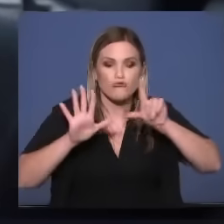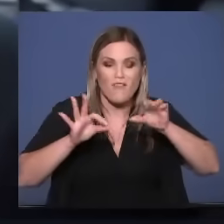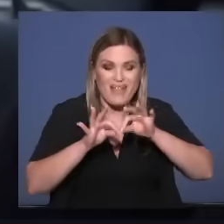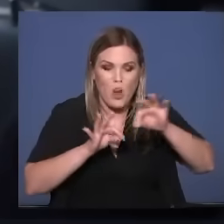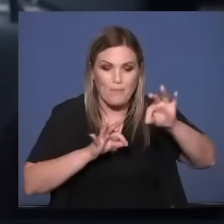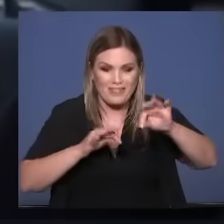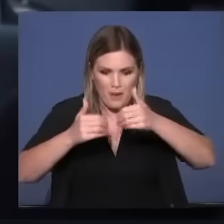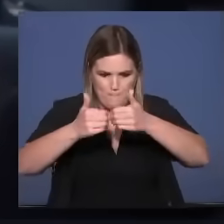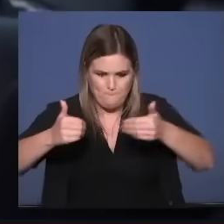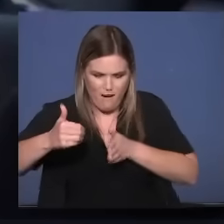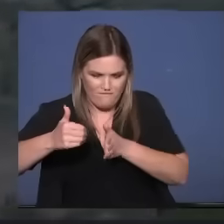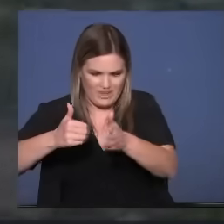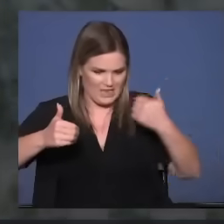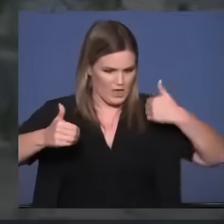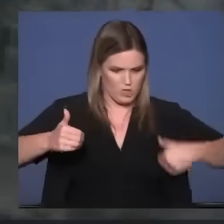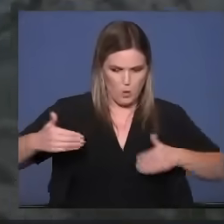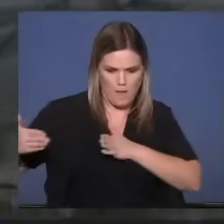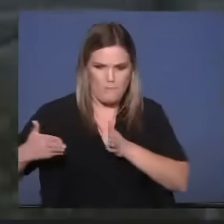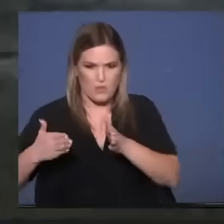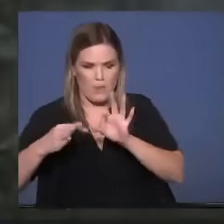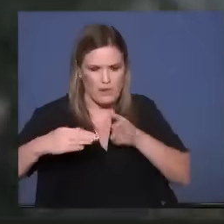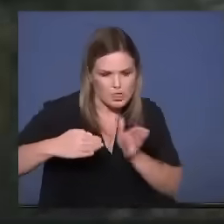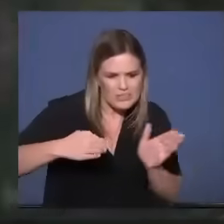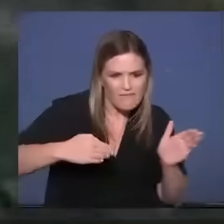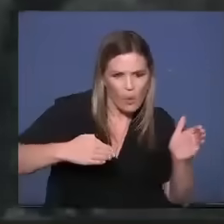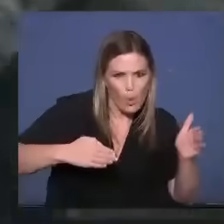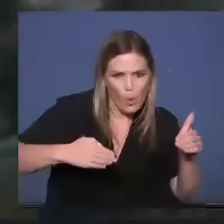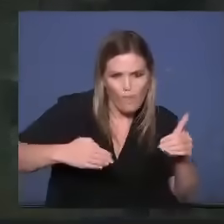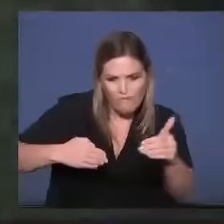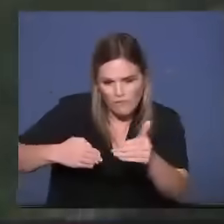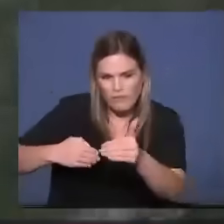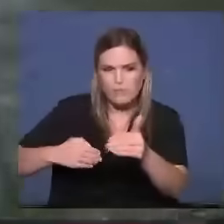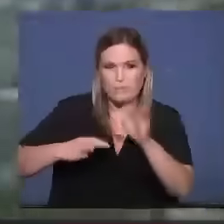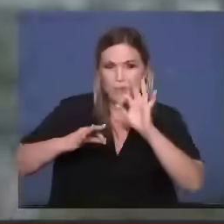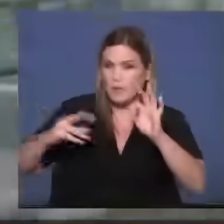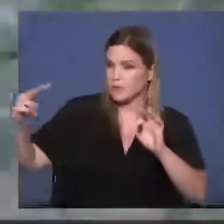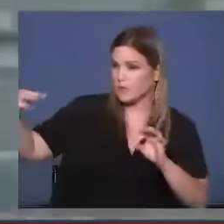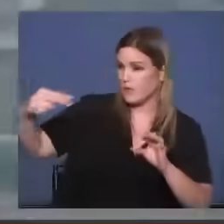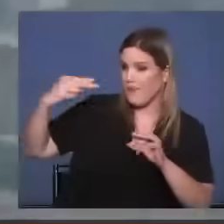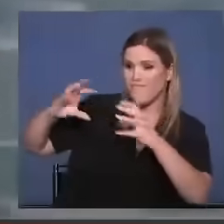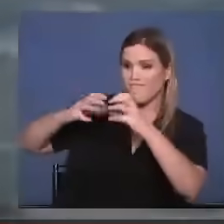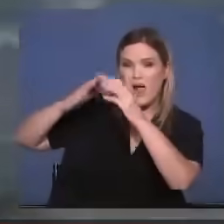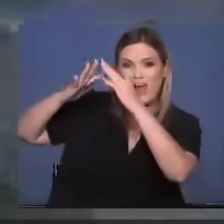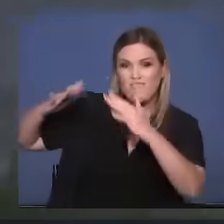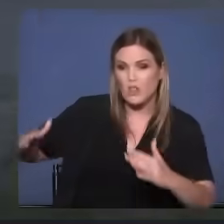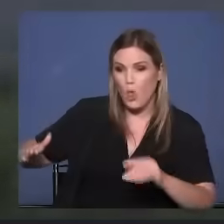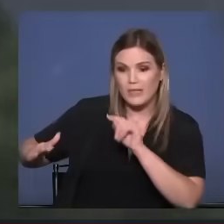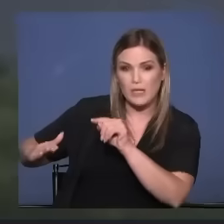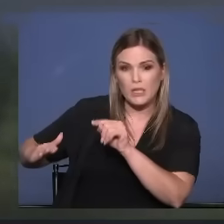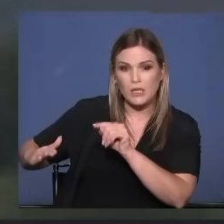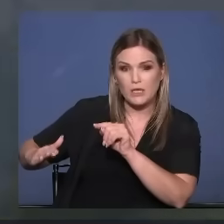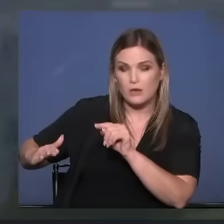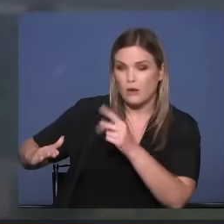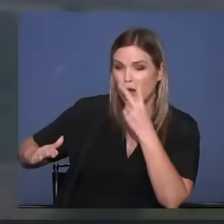למטולה כאן ממש אחרי הסיבוב הזה מכאן משקיף עלינו הכפר הלבנוני הדיסה כפר שכל כולו